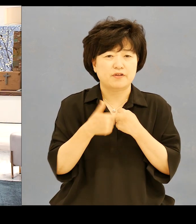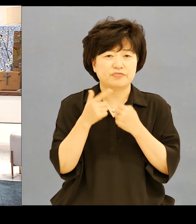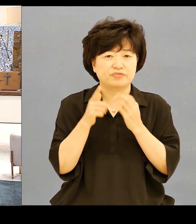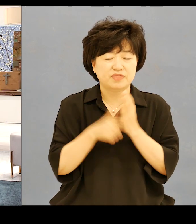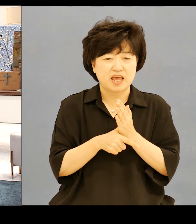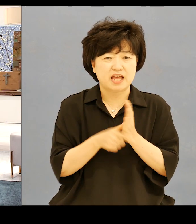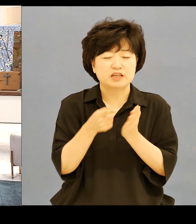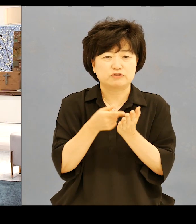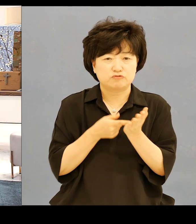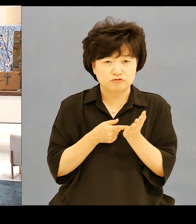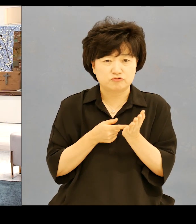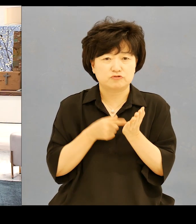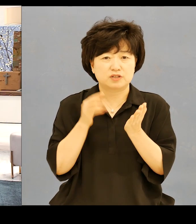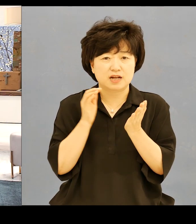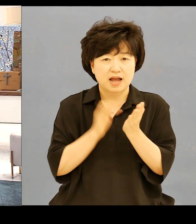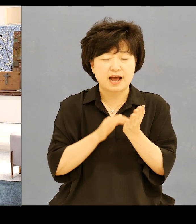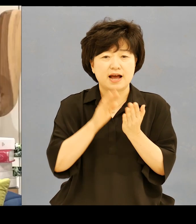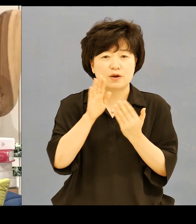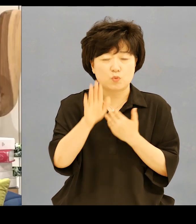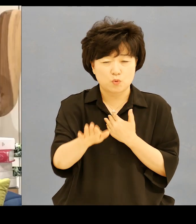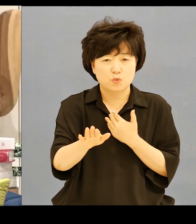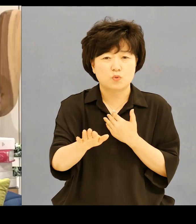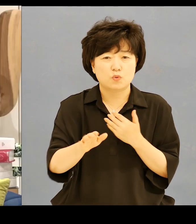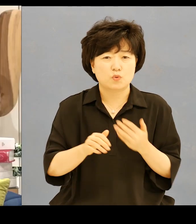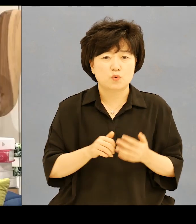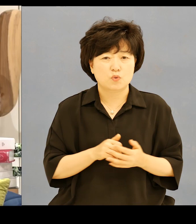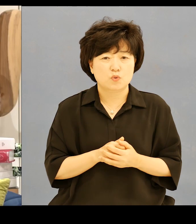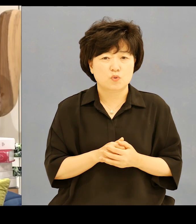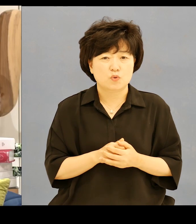6학년 때 수술을 하고 이제